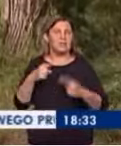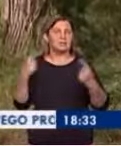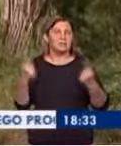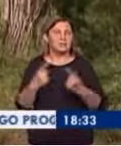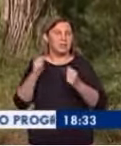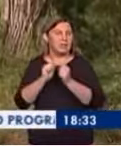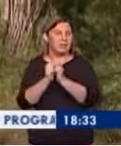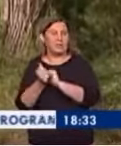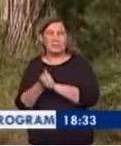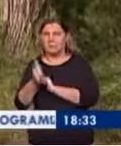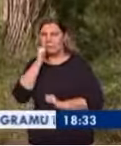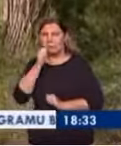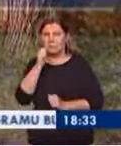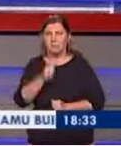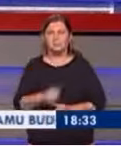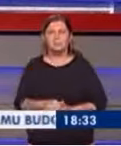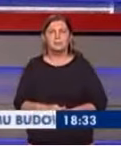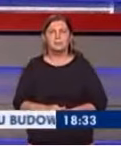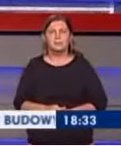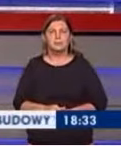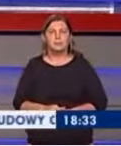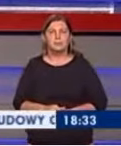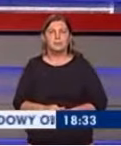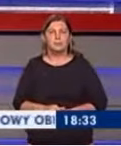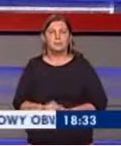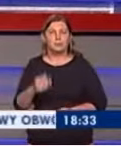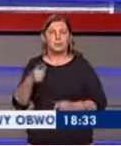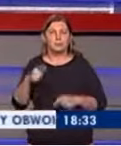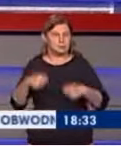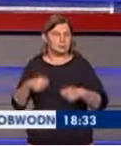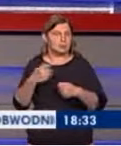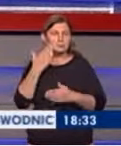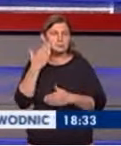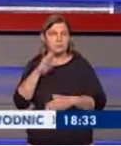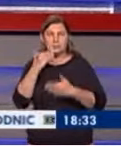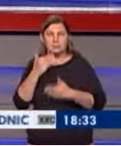dynamiczna i z dnia na dzień się zmienia. Z nad Odry w Szczecinie Dominika Choroszko, dziękuję Ci bardzo.